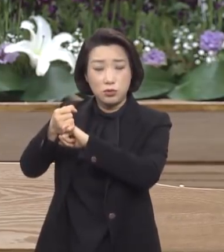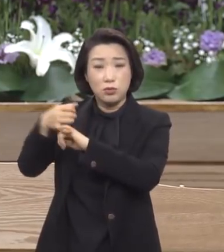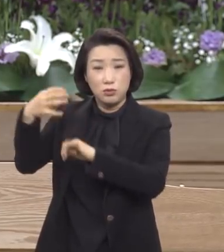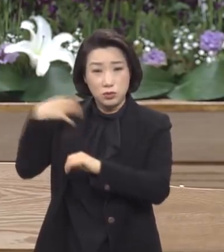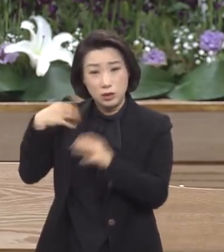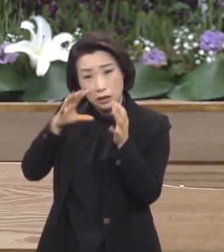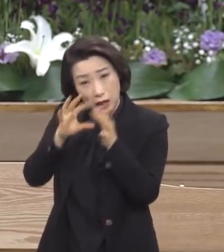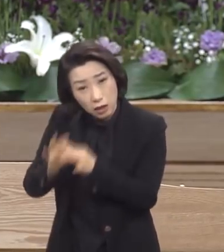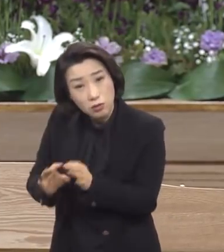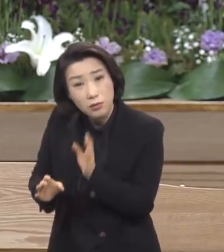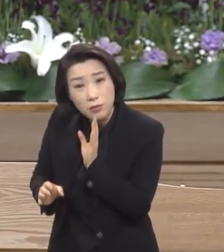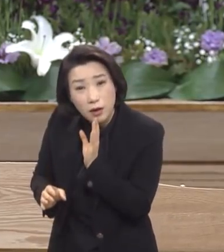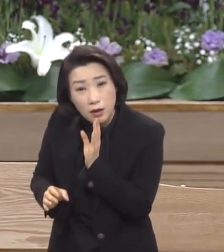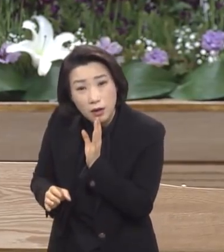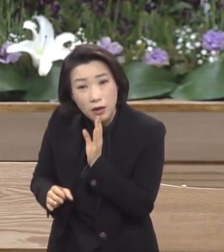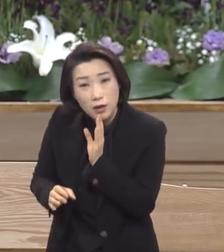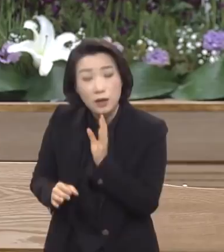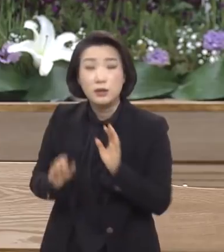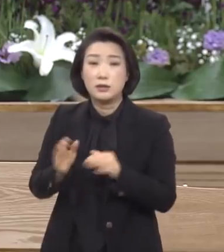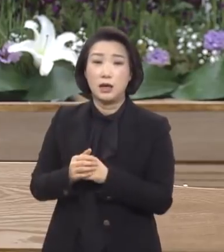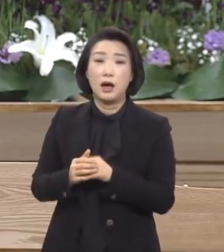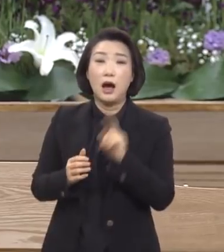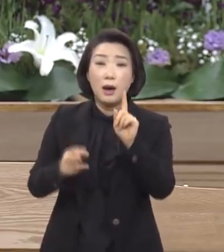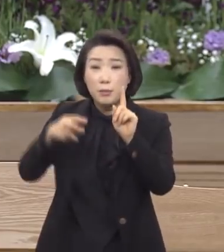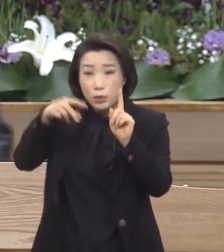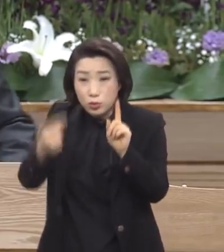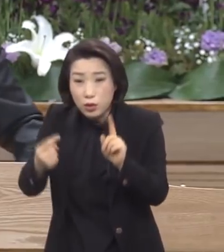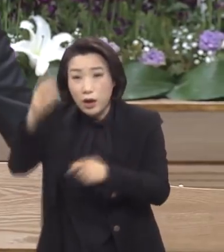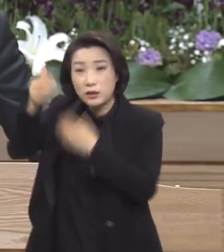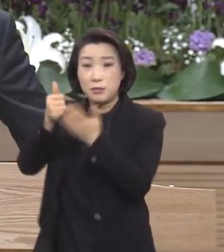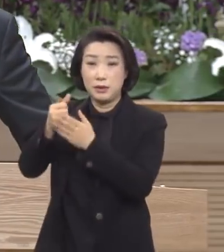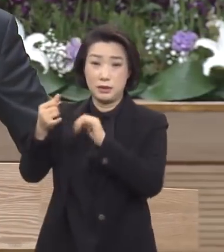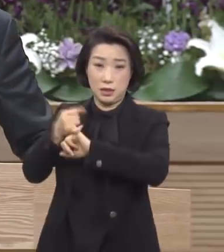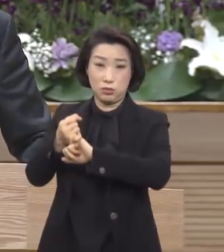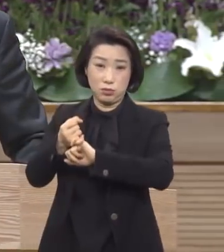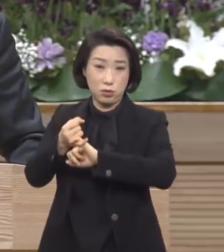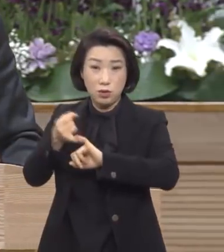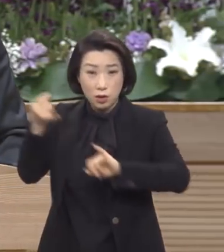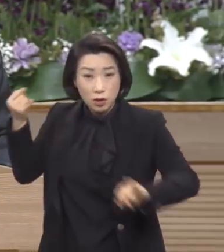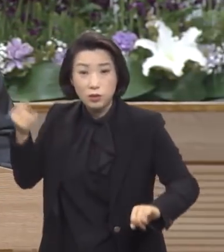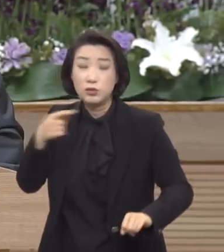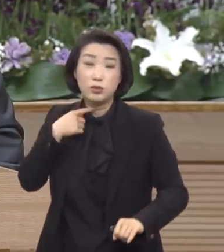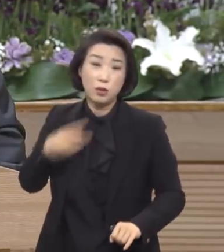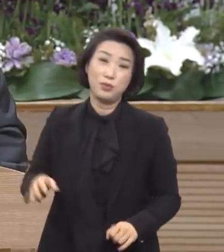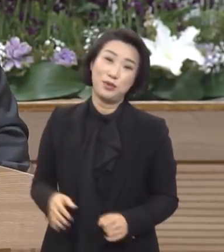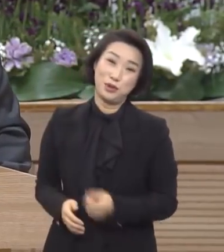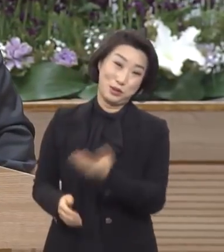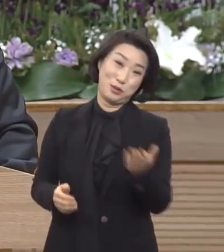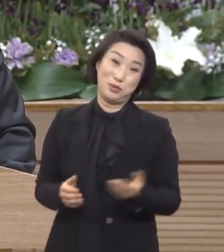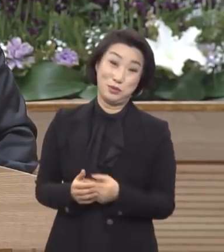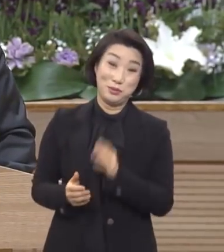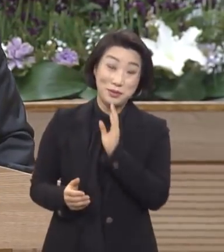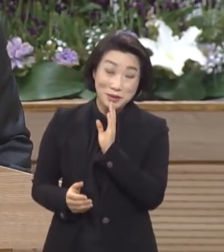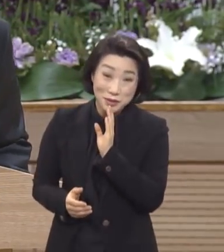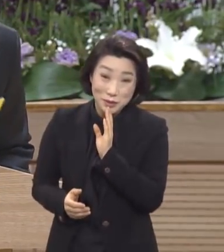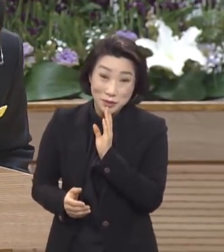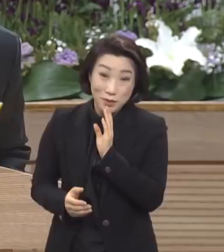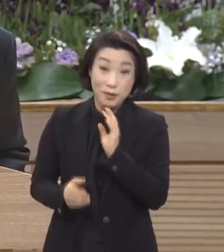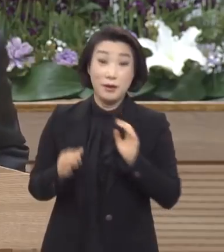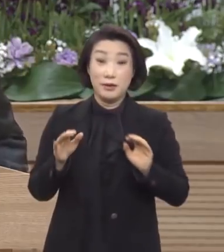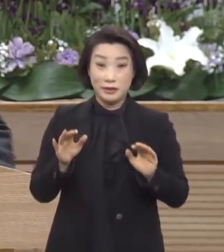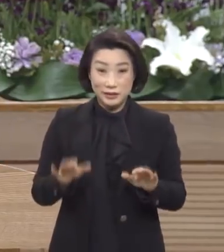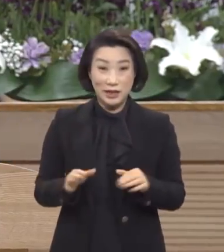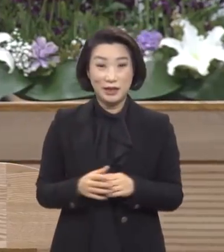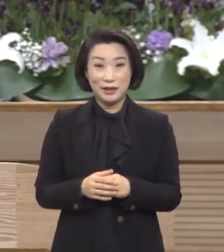위하여 단 한 번도 하나님은 약속하신 말씀을 이루지 않은 사실이 없는데